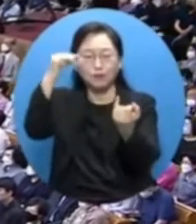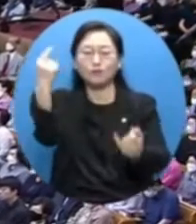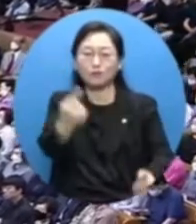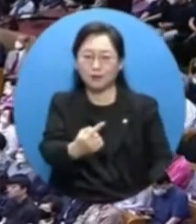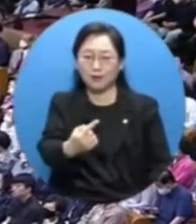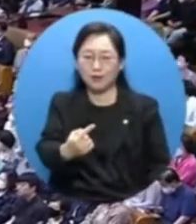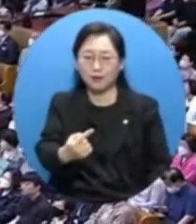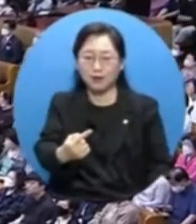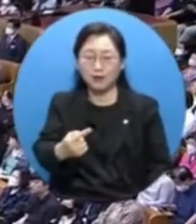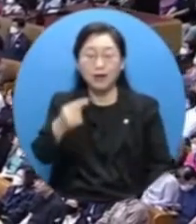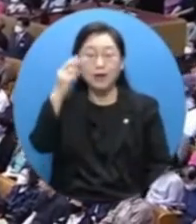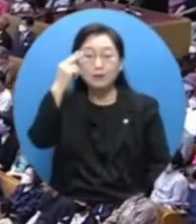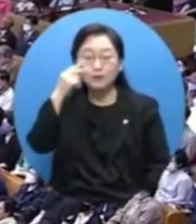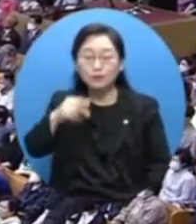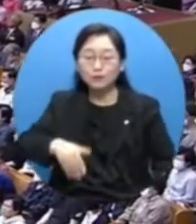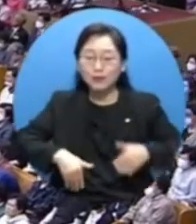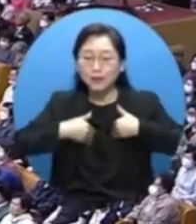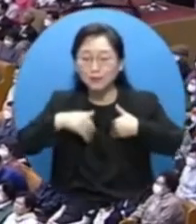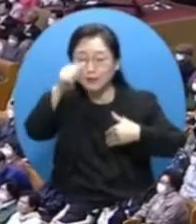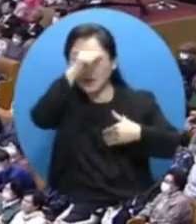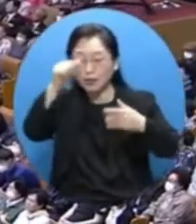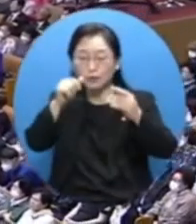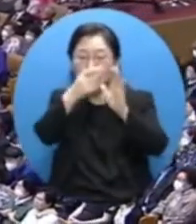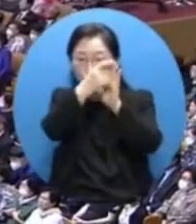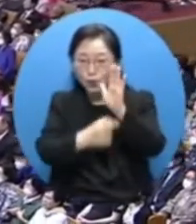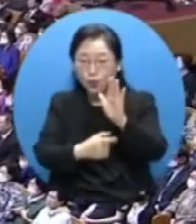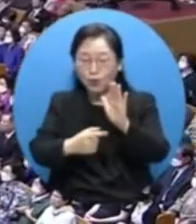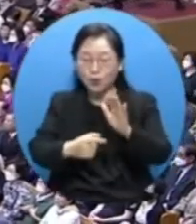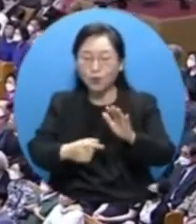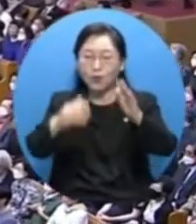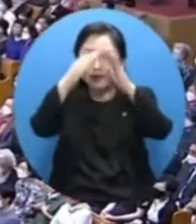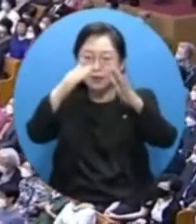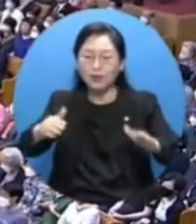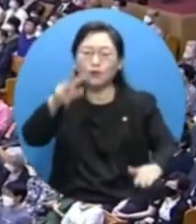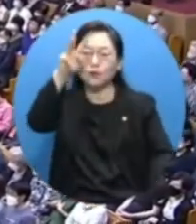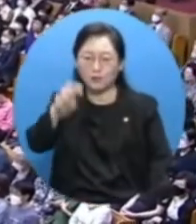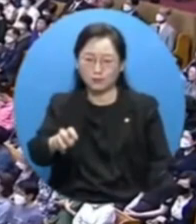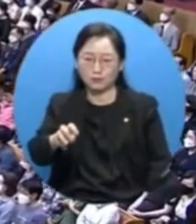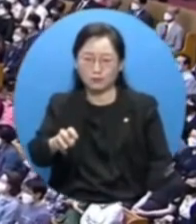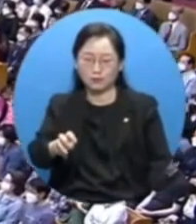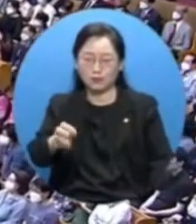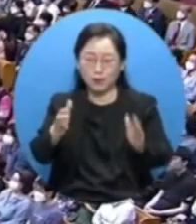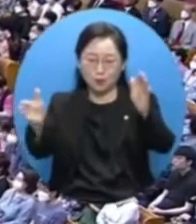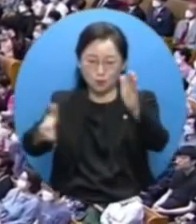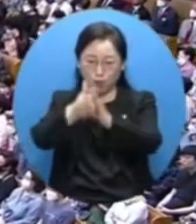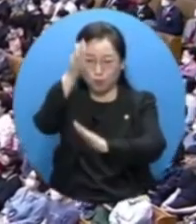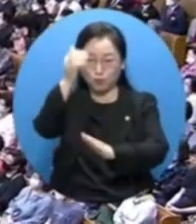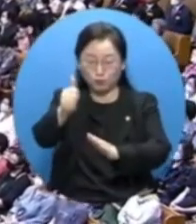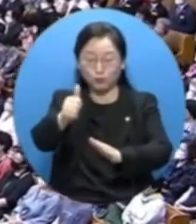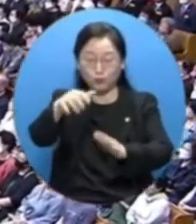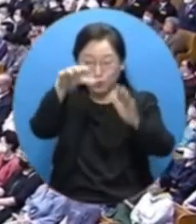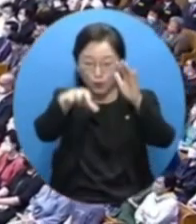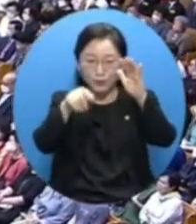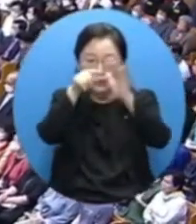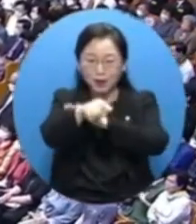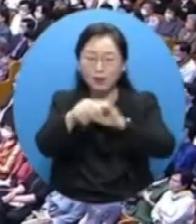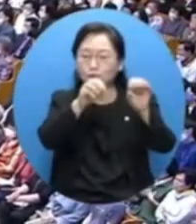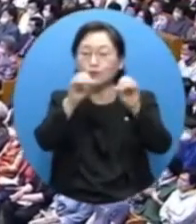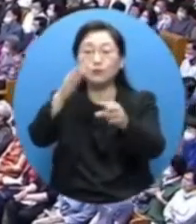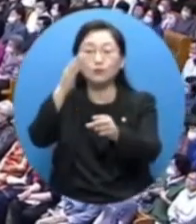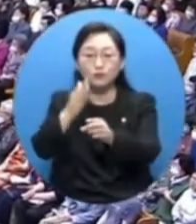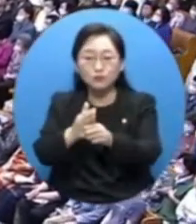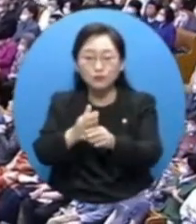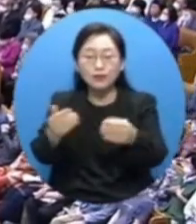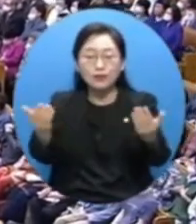미국 남장로교 선교사님들이 전라도 광주에 선교본부를 두고 귀한 사역을 펼쳤는데 당시 그들이 한 주요된